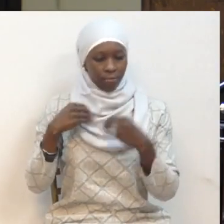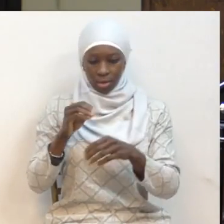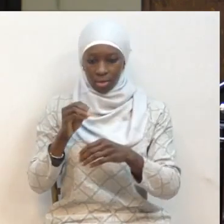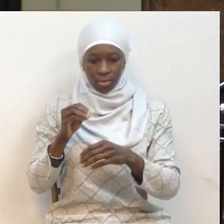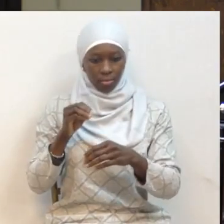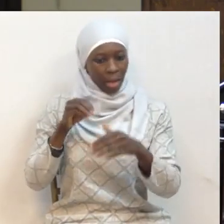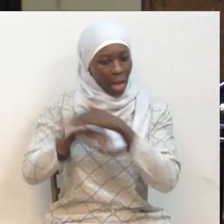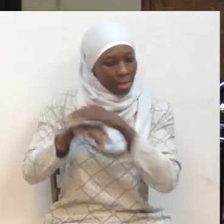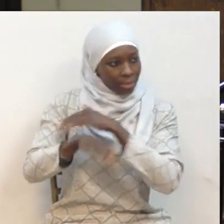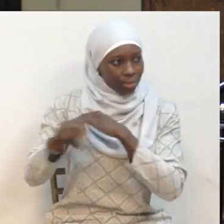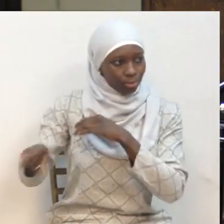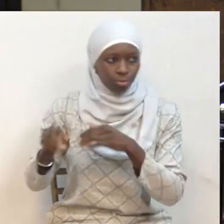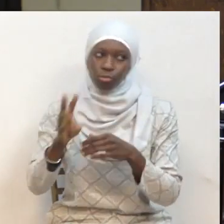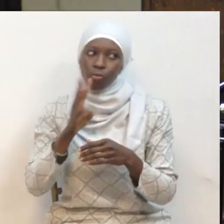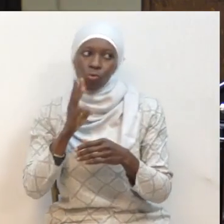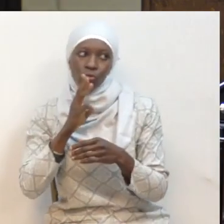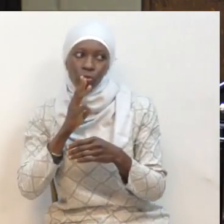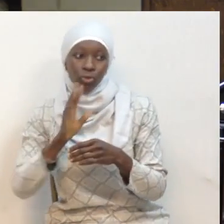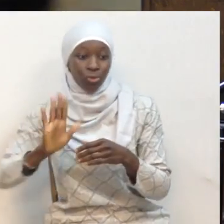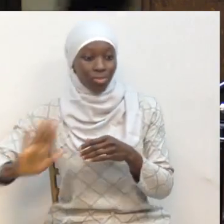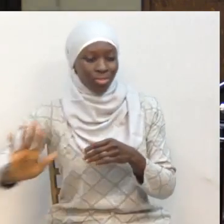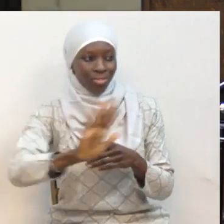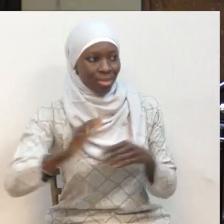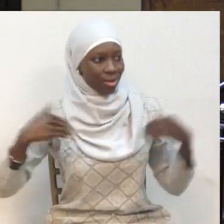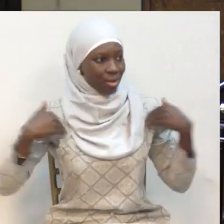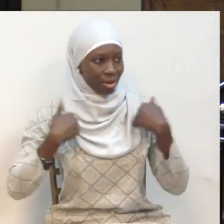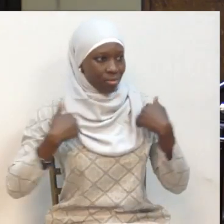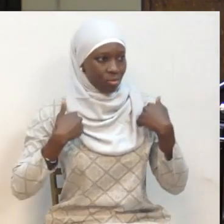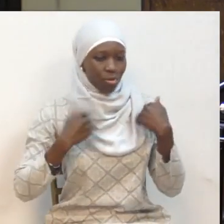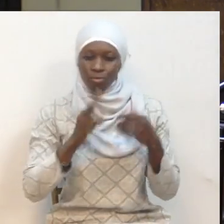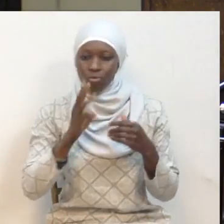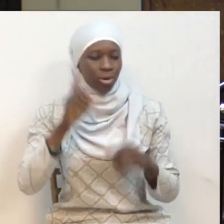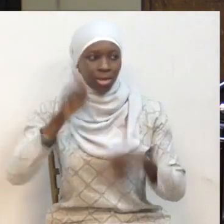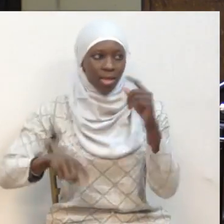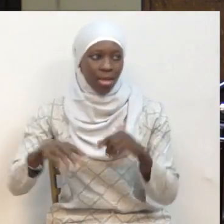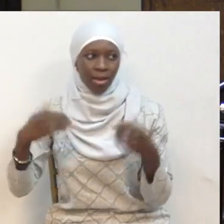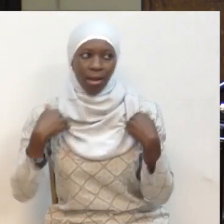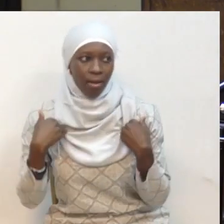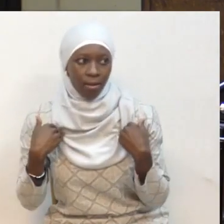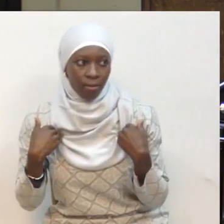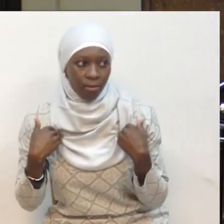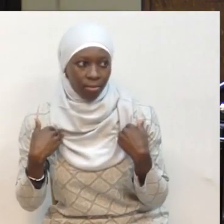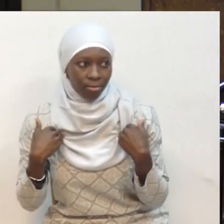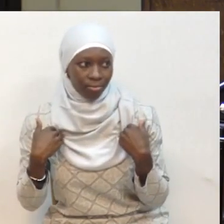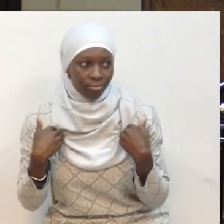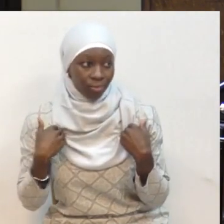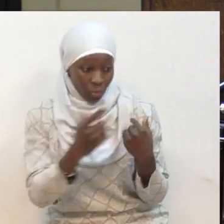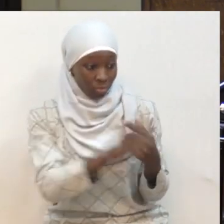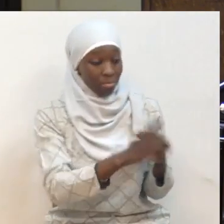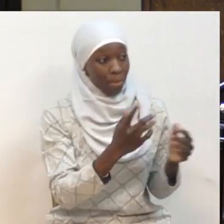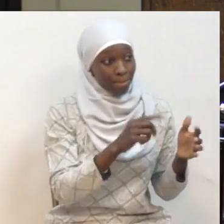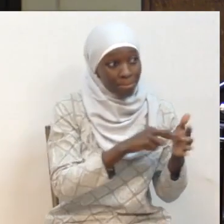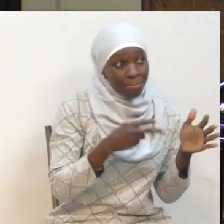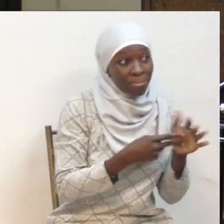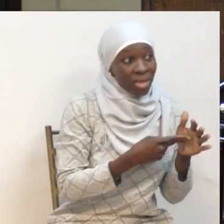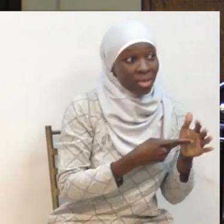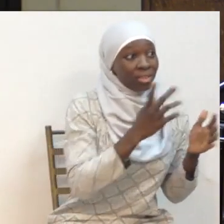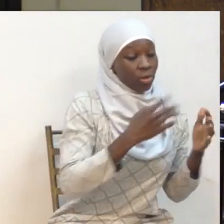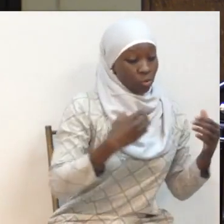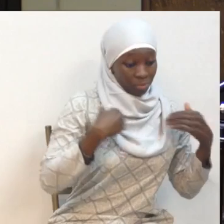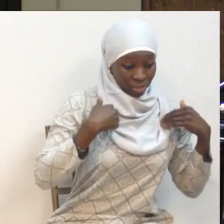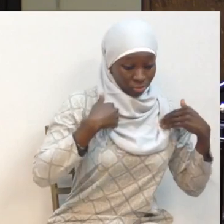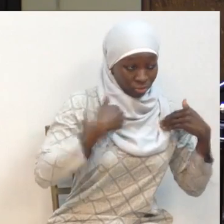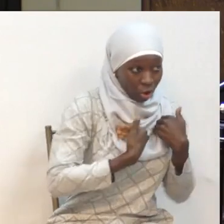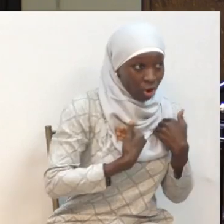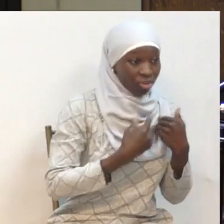do. And that is exactly what the Prophet ﷺ did. So you see, when it is a